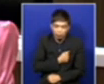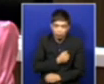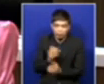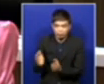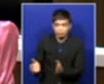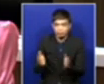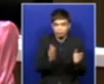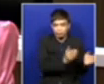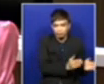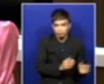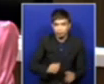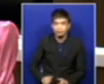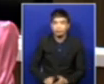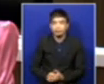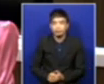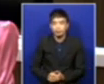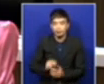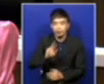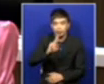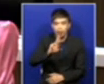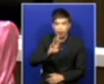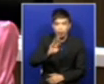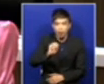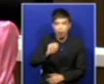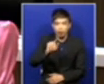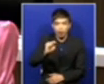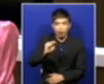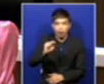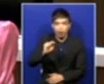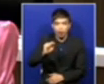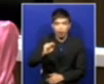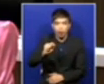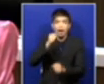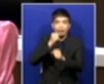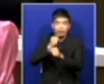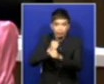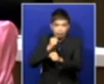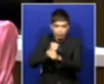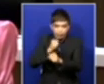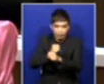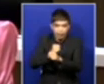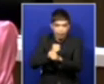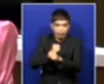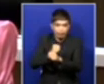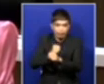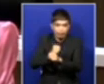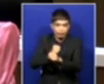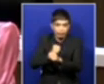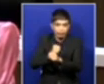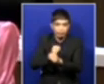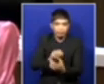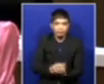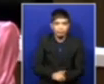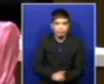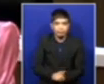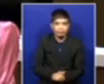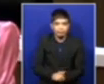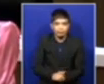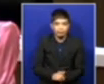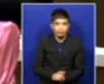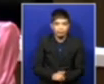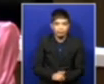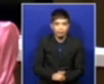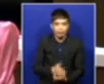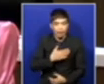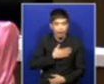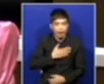นตรีแรงงานหม่อมราชวงศ์จตุมงคลโสนกุลหรือหม่อมเต่าไม่อยู่นะครับผมจริงผมจะพูดให้ท่านฟังผมเป็นคนหนึ่งครับในฐานะ